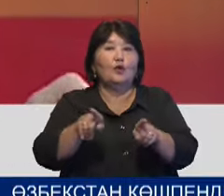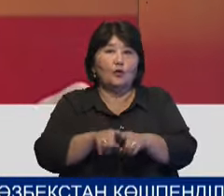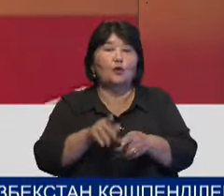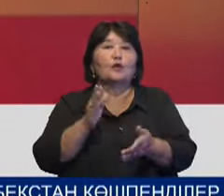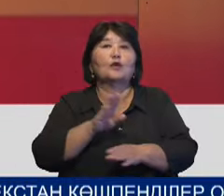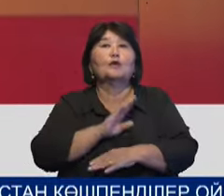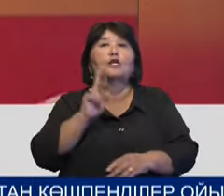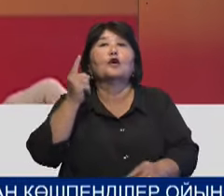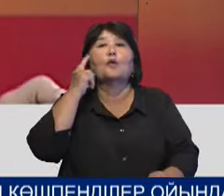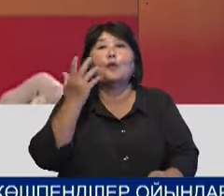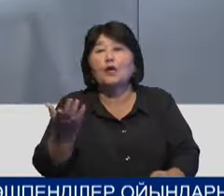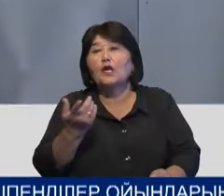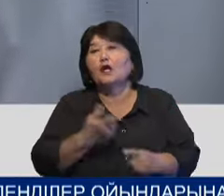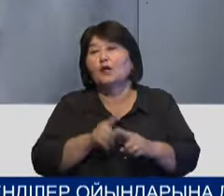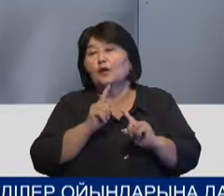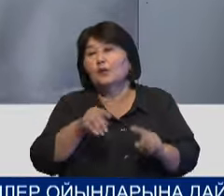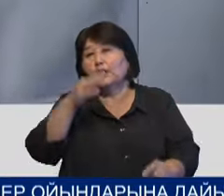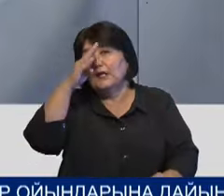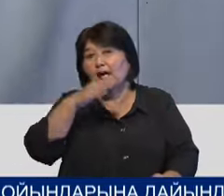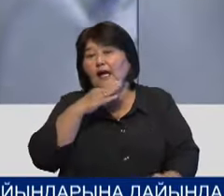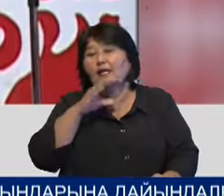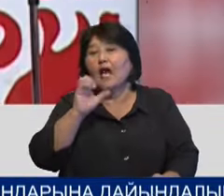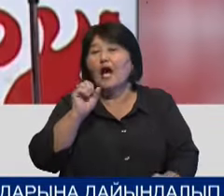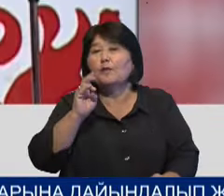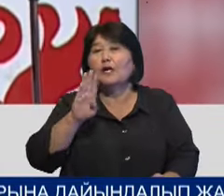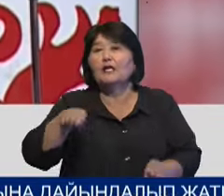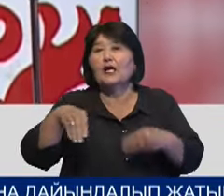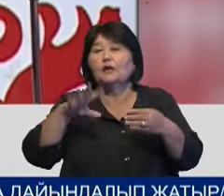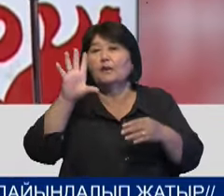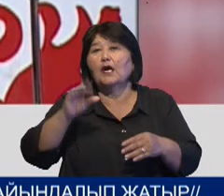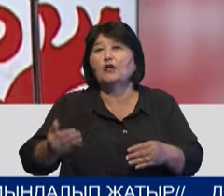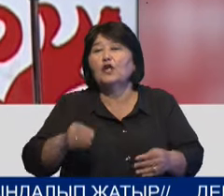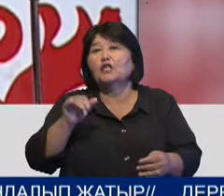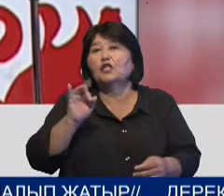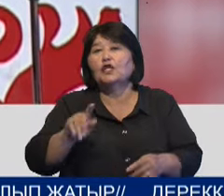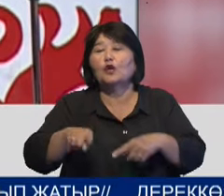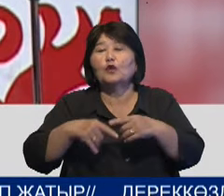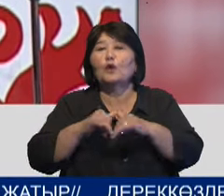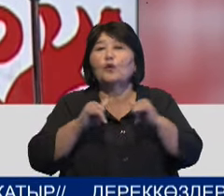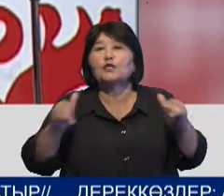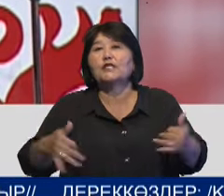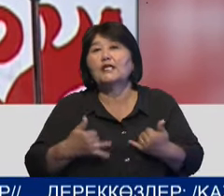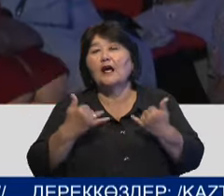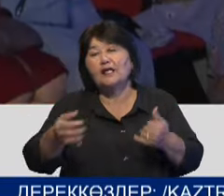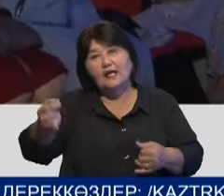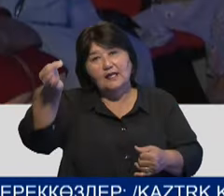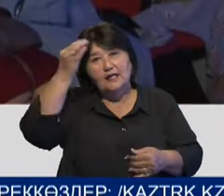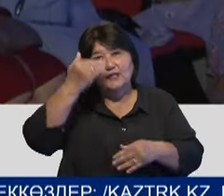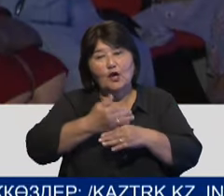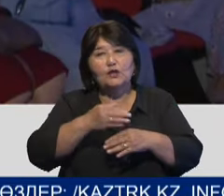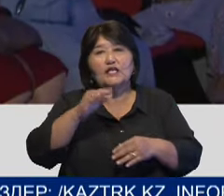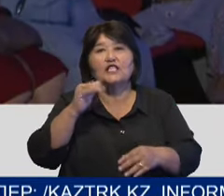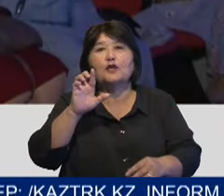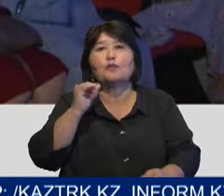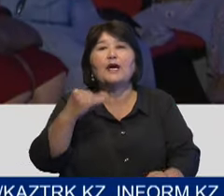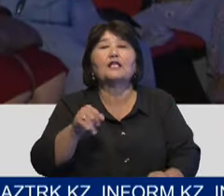кім ойлапты. Бөлек болмыс иесі әке аманатын ар тұтып, бар ғұмырын жыраулық өнердің өрістеуіне арнады. Еске алу кешінде Жиенбайдан